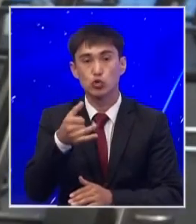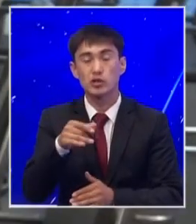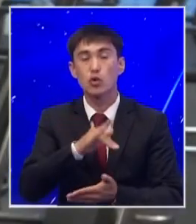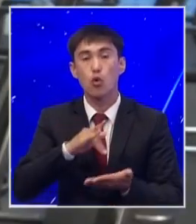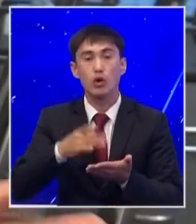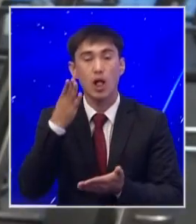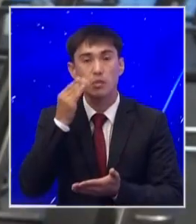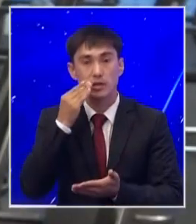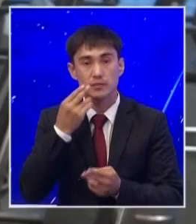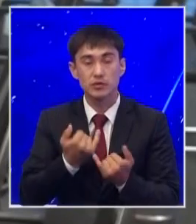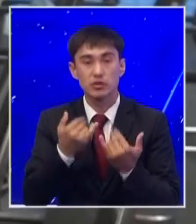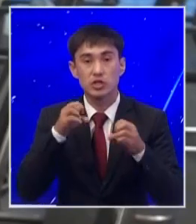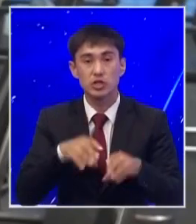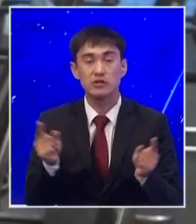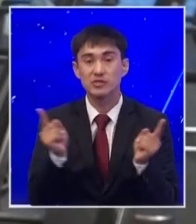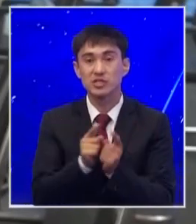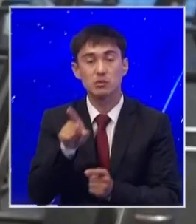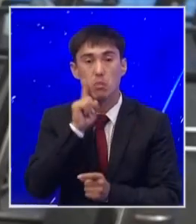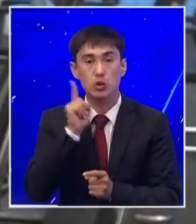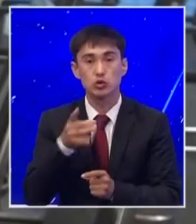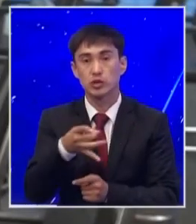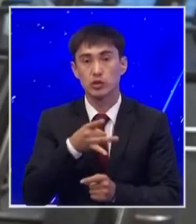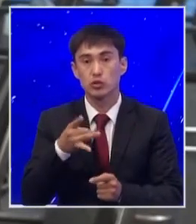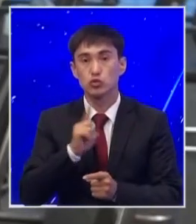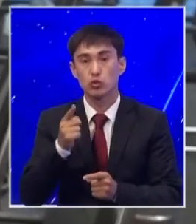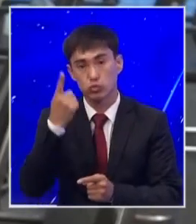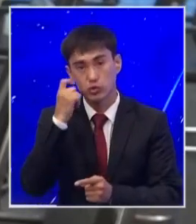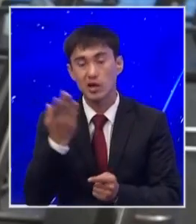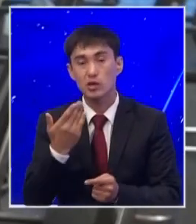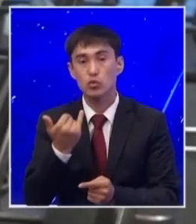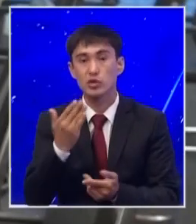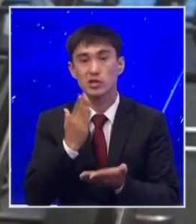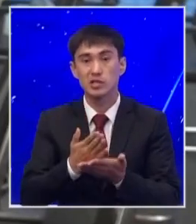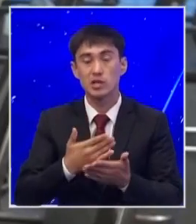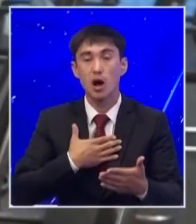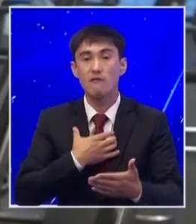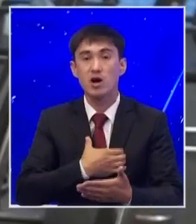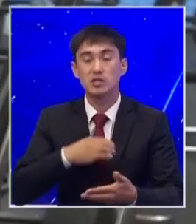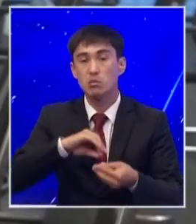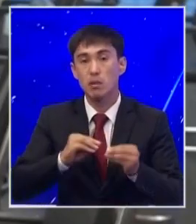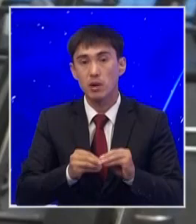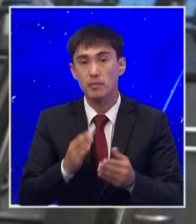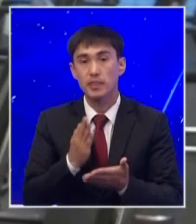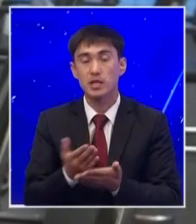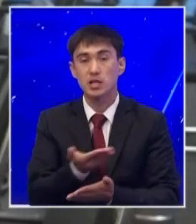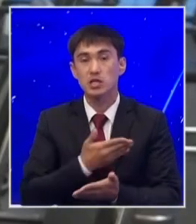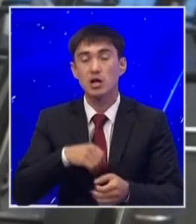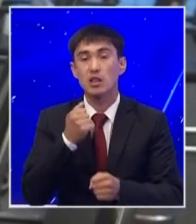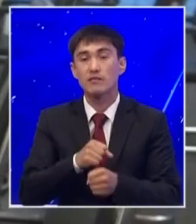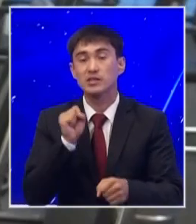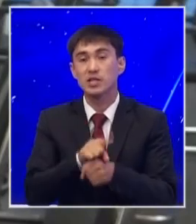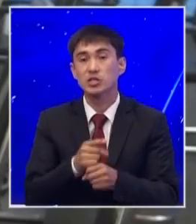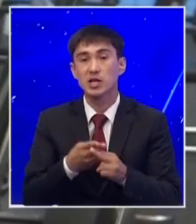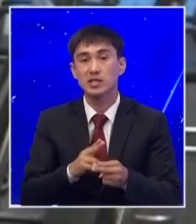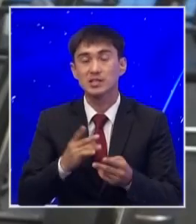город Алматы. И сегодня мы решили встретиться с молодежью региона, чтобы узнать, какие у них имеются актуальные проблемы. Также одна из наших основных задач